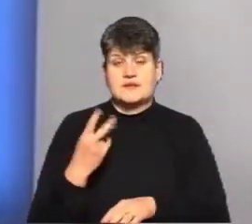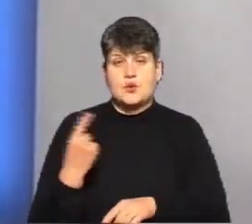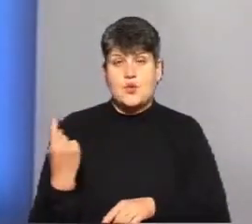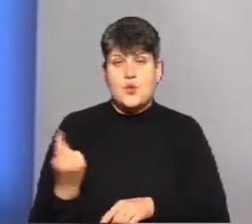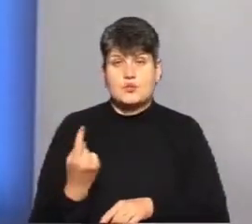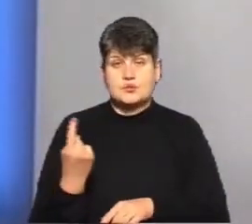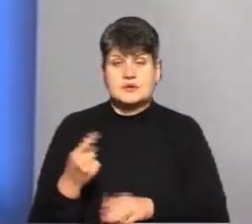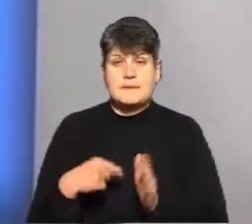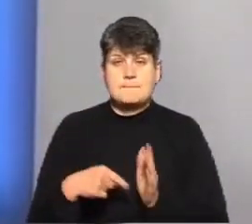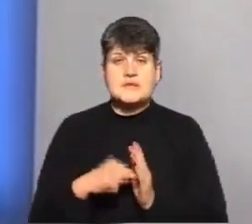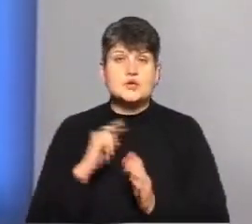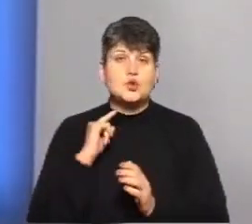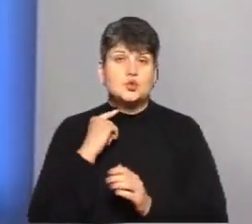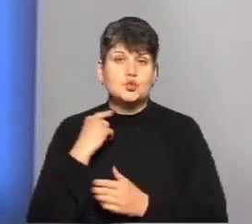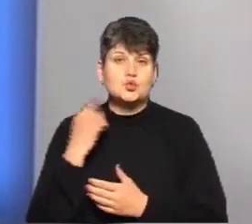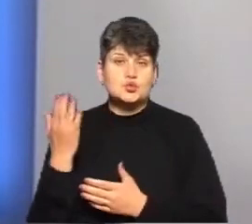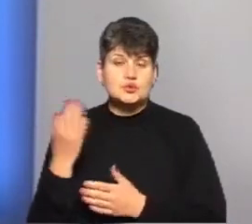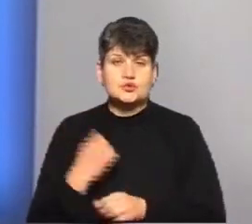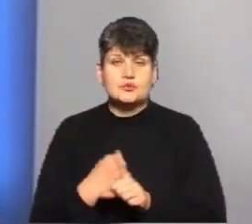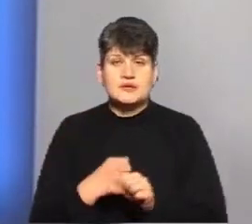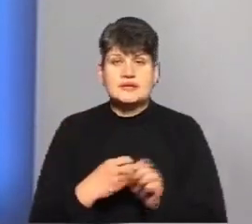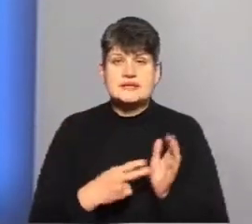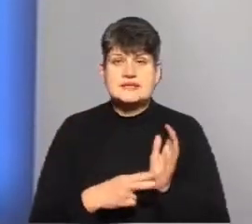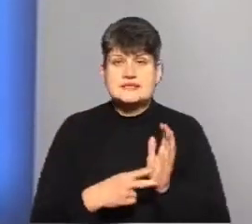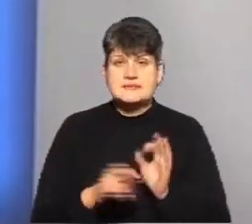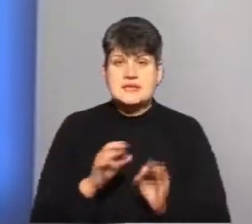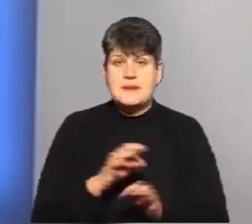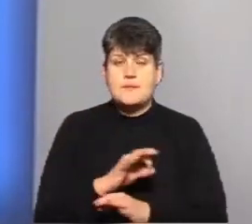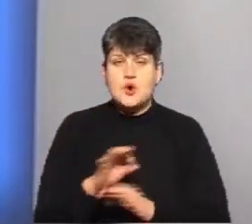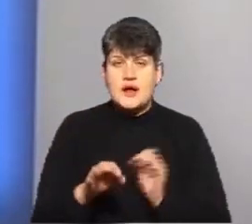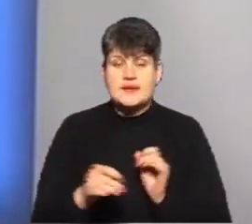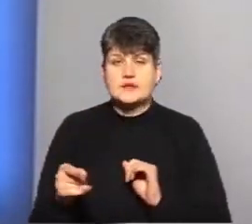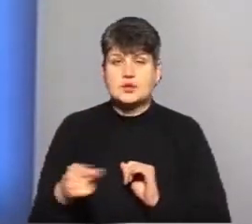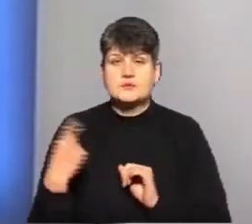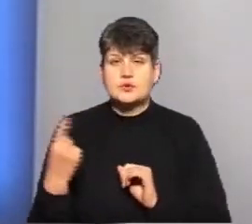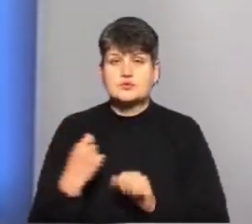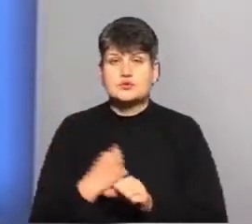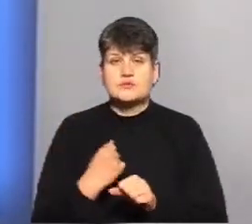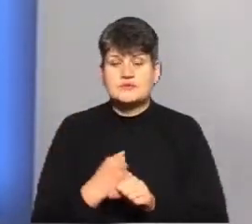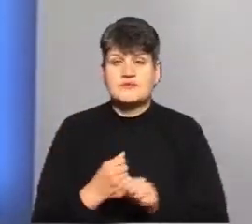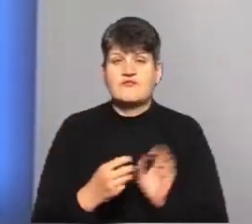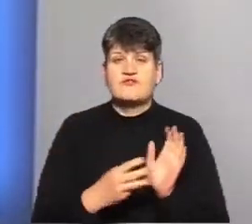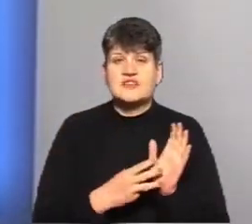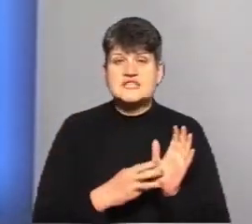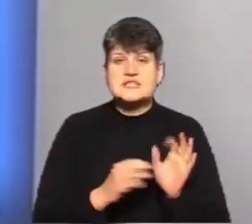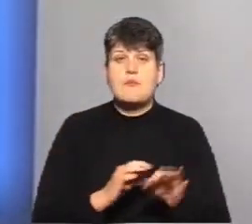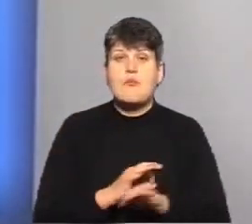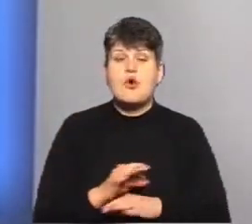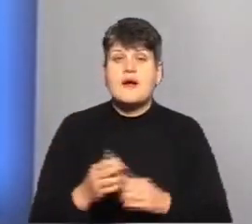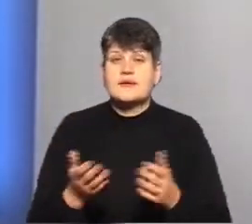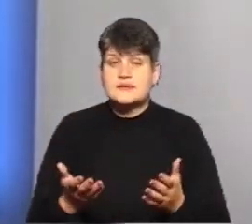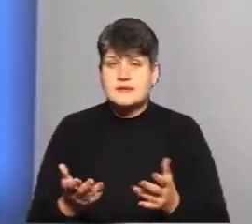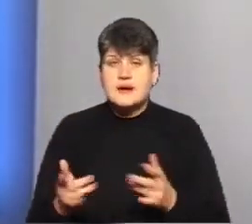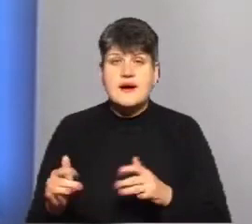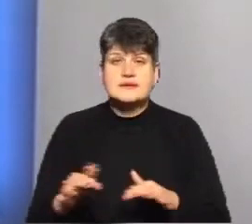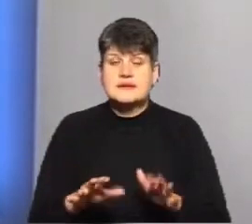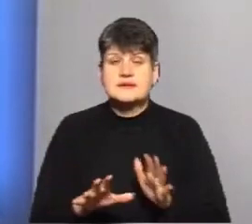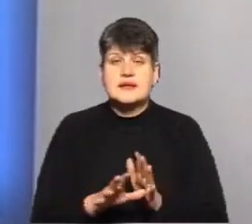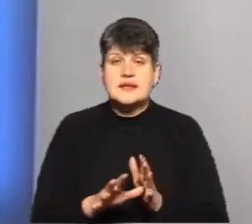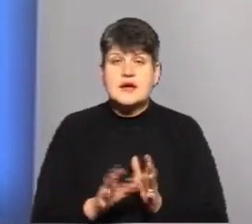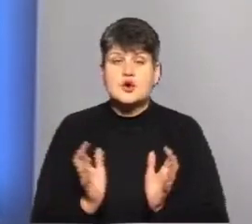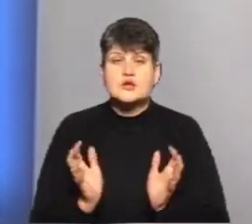Луцьк зробило 70 проєктів, а Тернопільська область зробила 8 проєктів, а заходи з енергозбереження